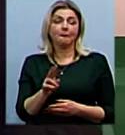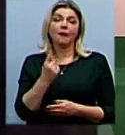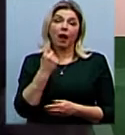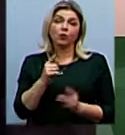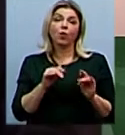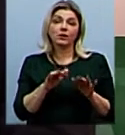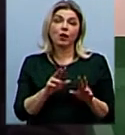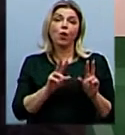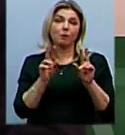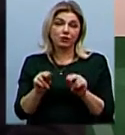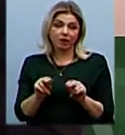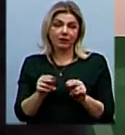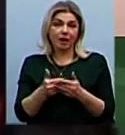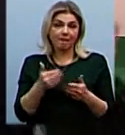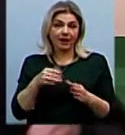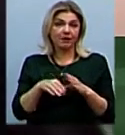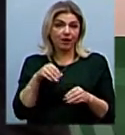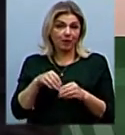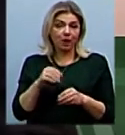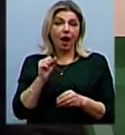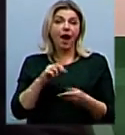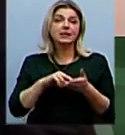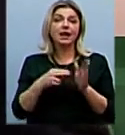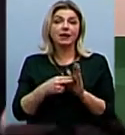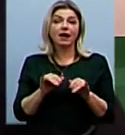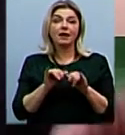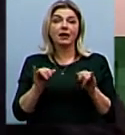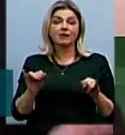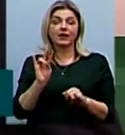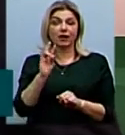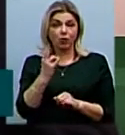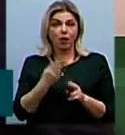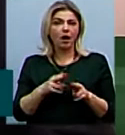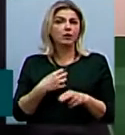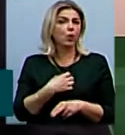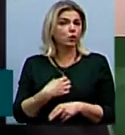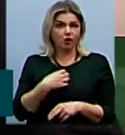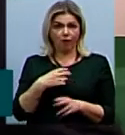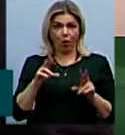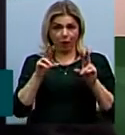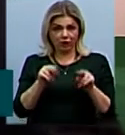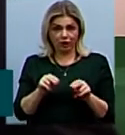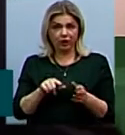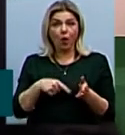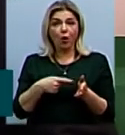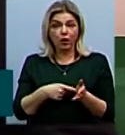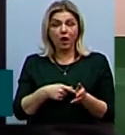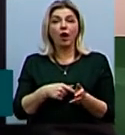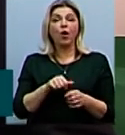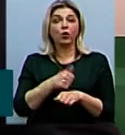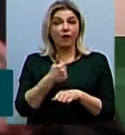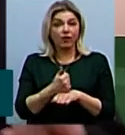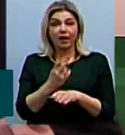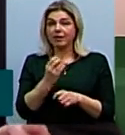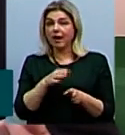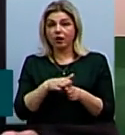обещанки. Да, конечно. При выборе. Да. Стратегия развития Николаева – это ключевое обещание городского главы не реализовано, я думаю,